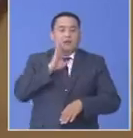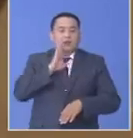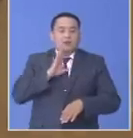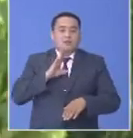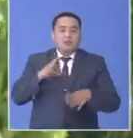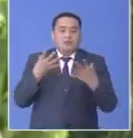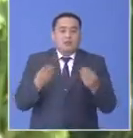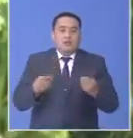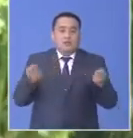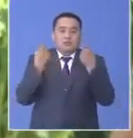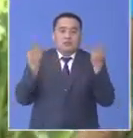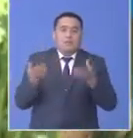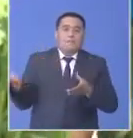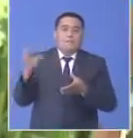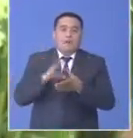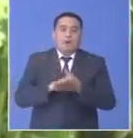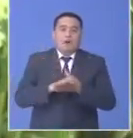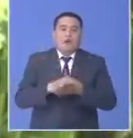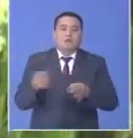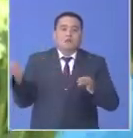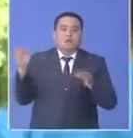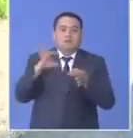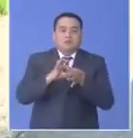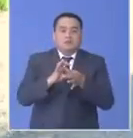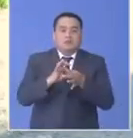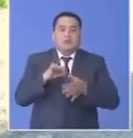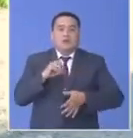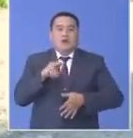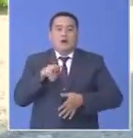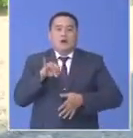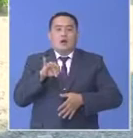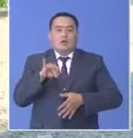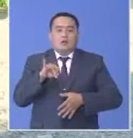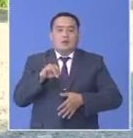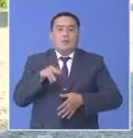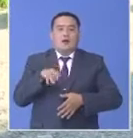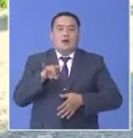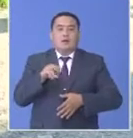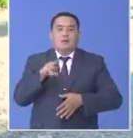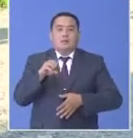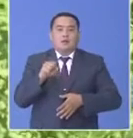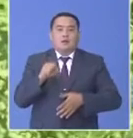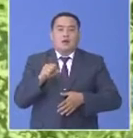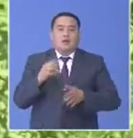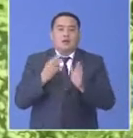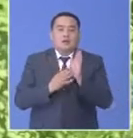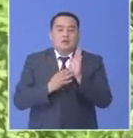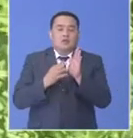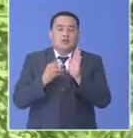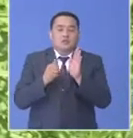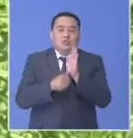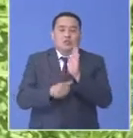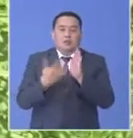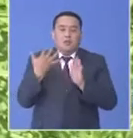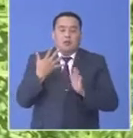день свадьбы. Познакомились и связали судьбы узами брака Ергали Алдабергенов и Магрипа Турбаева в 1965